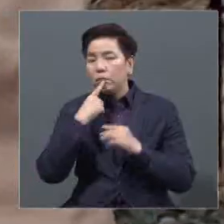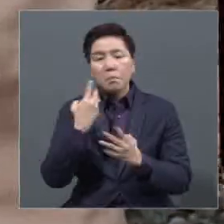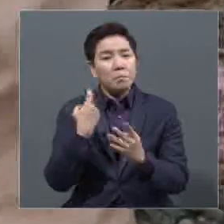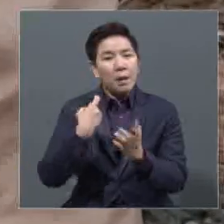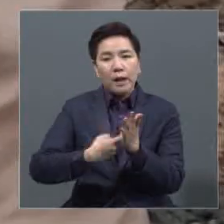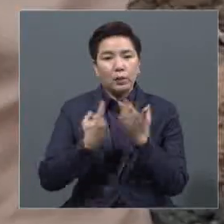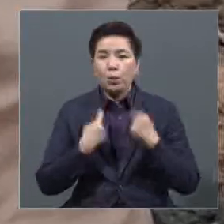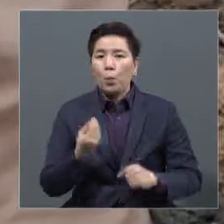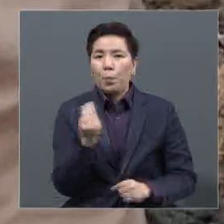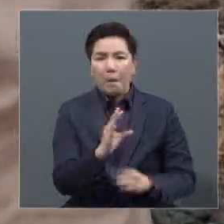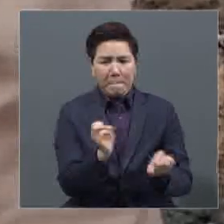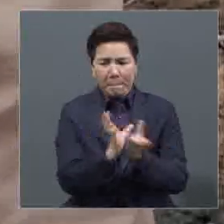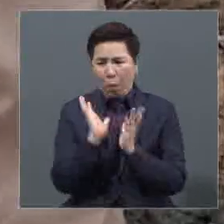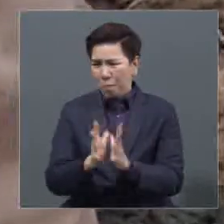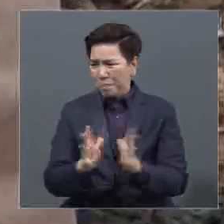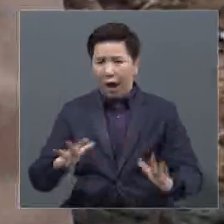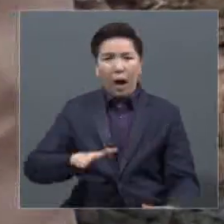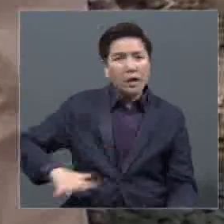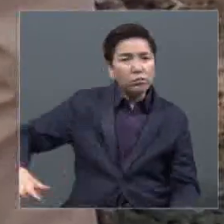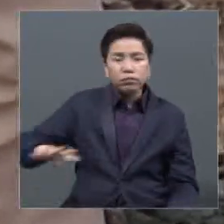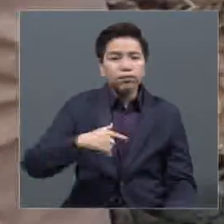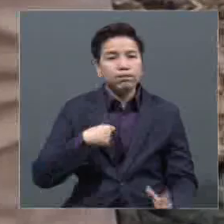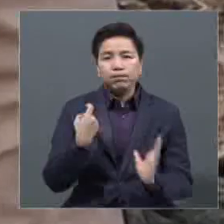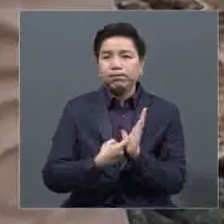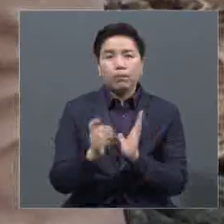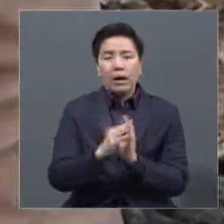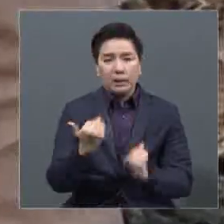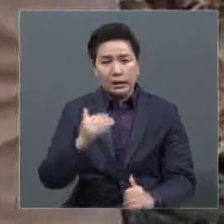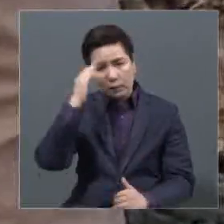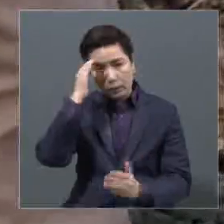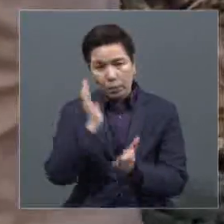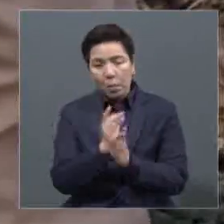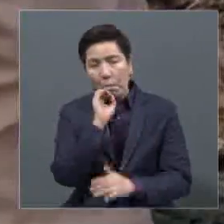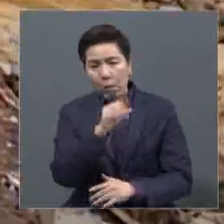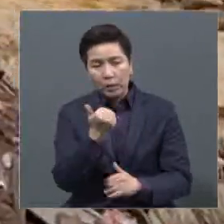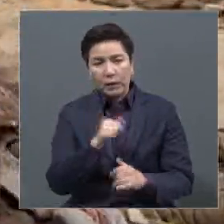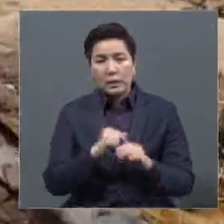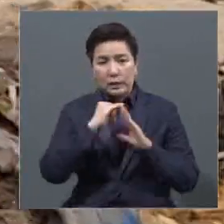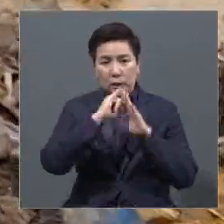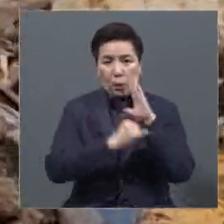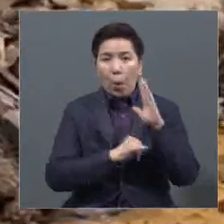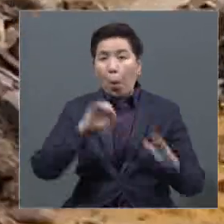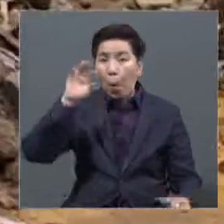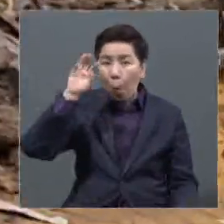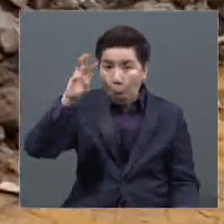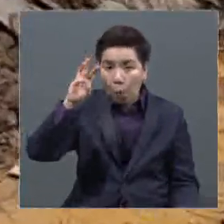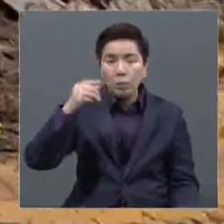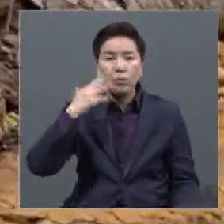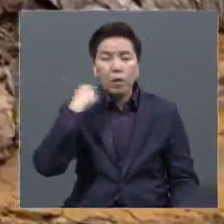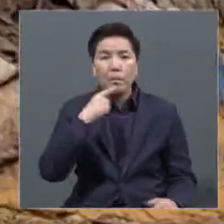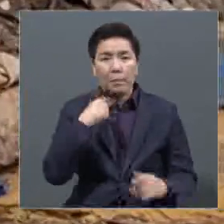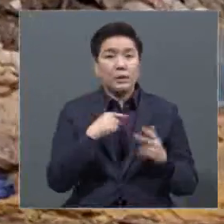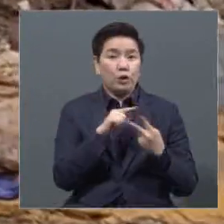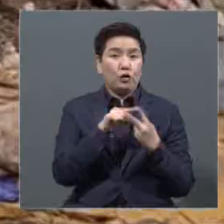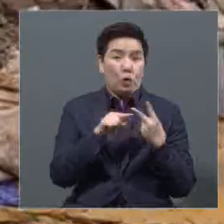กระทบต่อประชาชนในวงกว้างจึงไม่ให้ประกันขณะนี้ตำรวจมีการขยายผลไป 6จังหวัด 6จังหวัดนะคะเมื่อสักครู่เราไล่